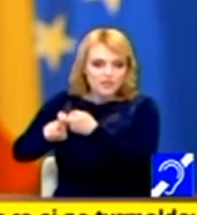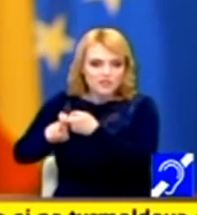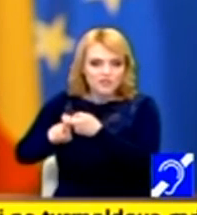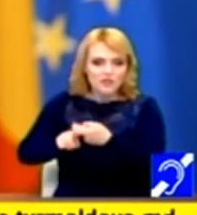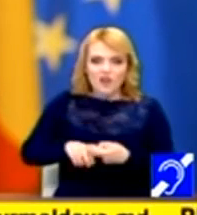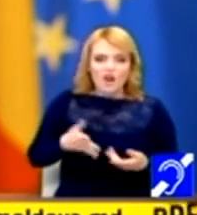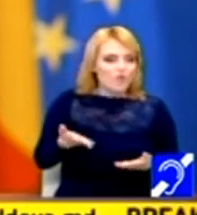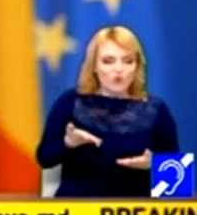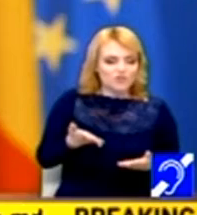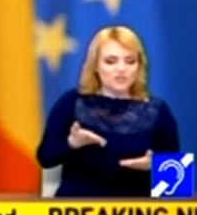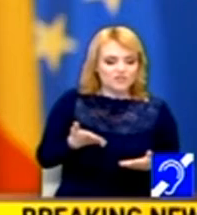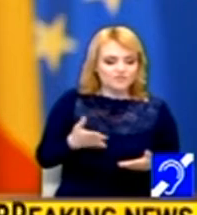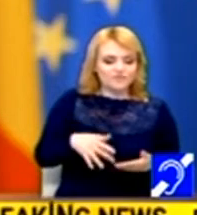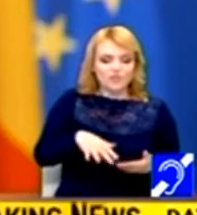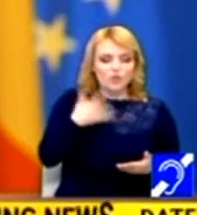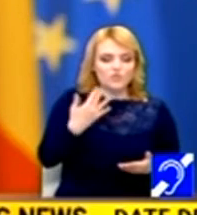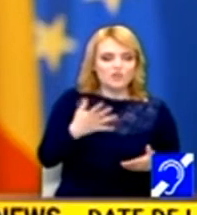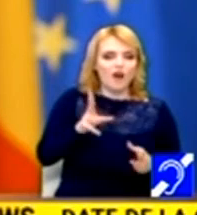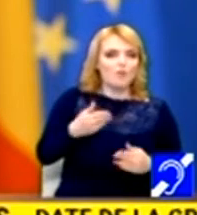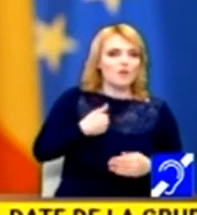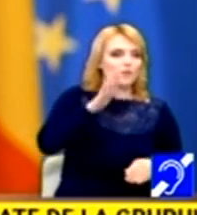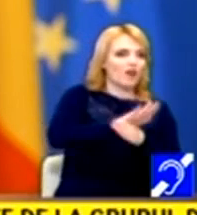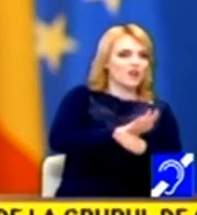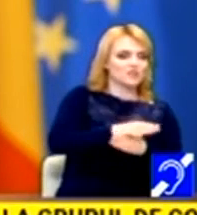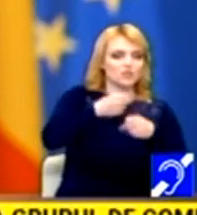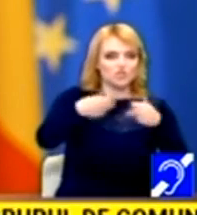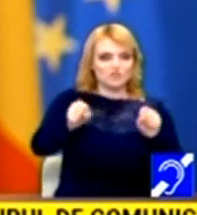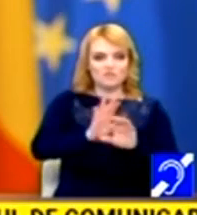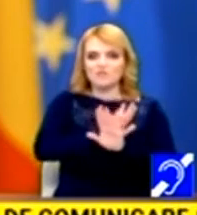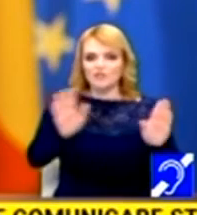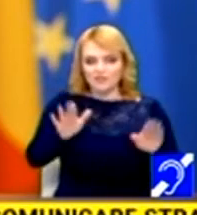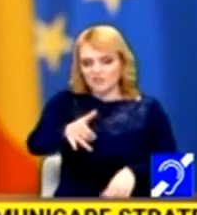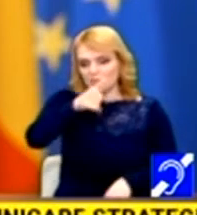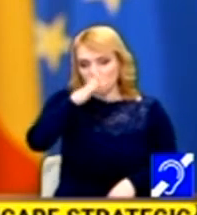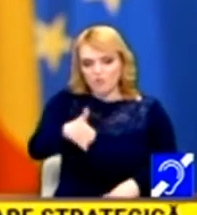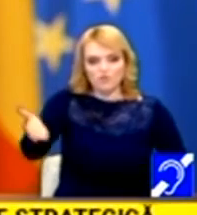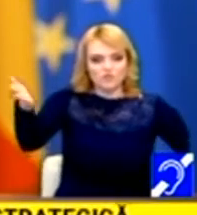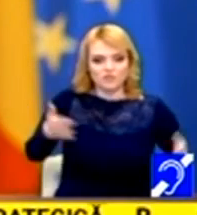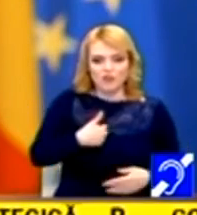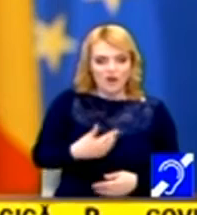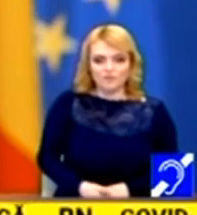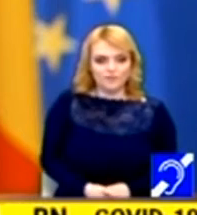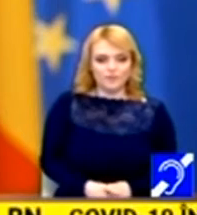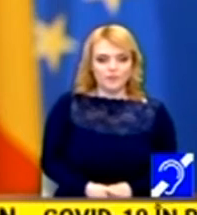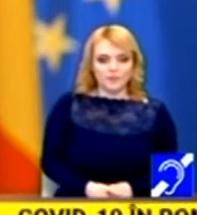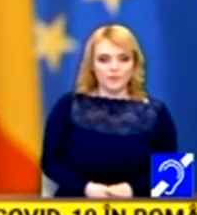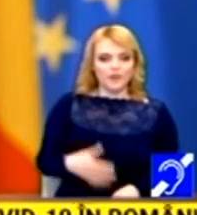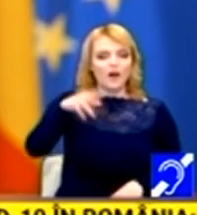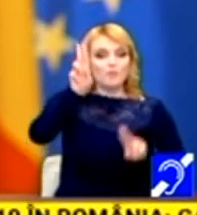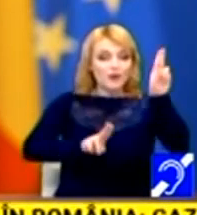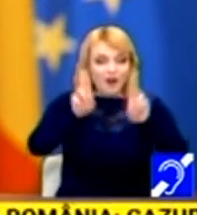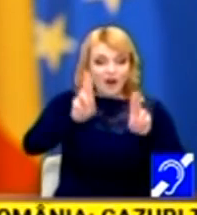nu ține cont de acte administrative, iar renunțarea prematură la toate regulile care s-au dovedit